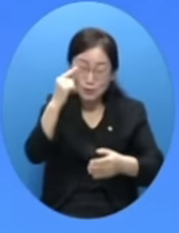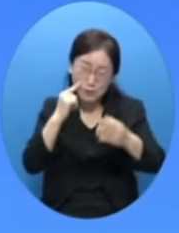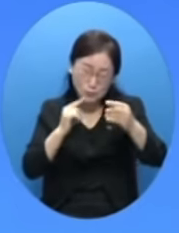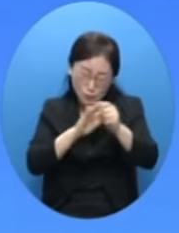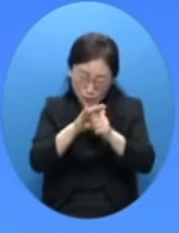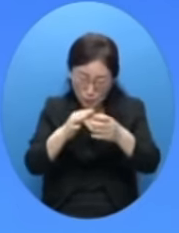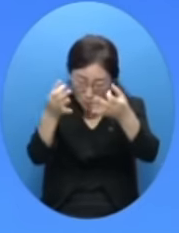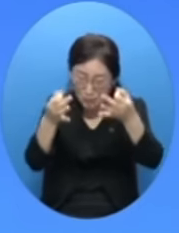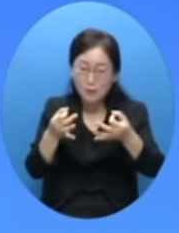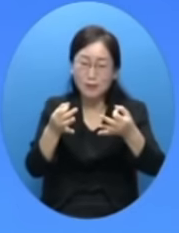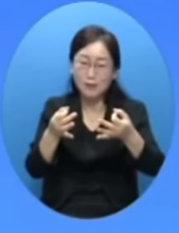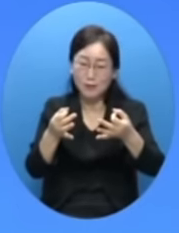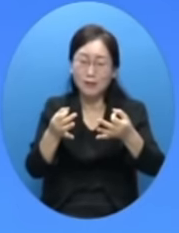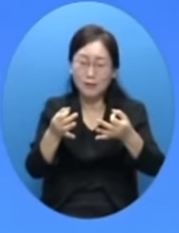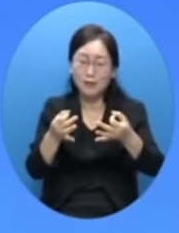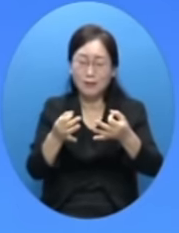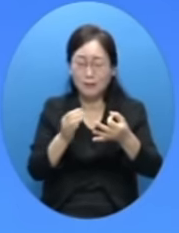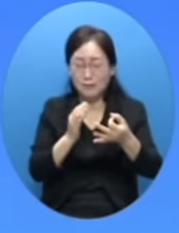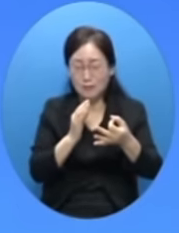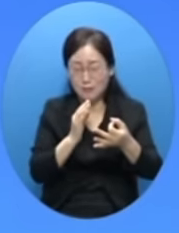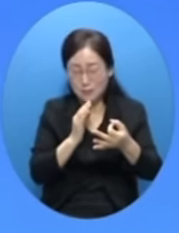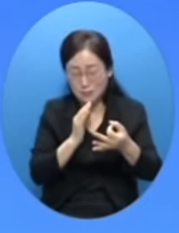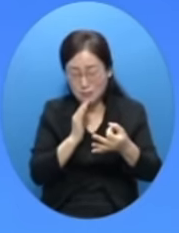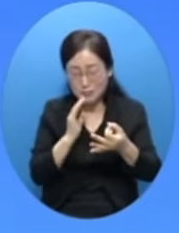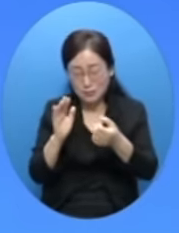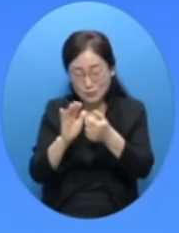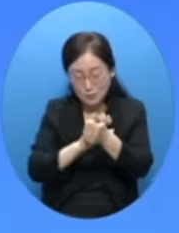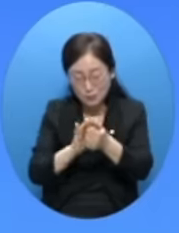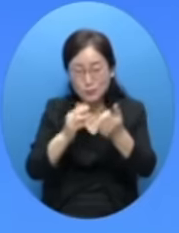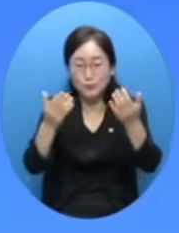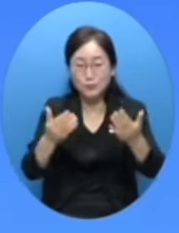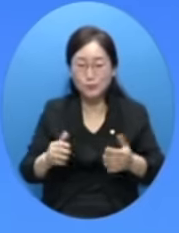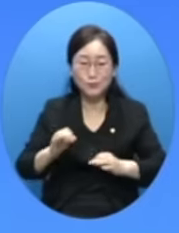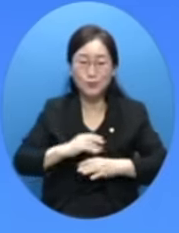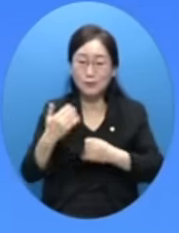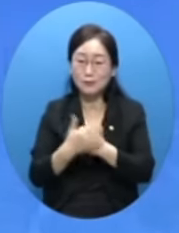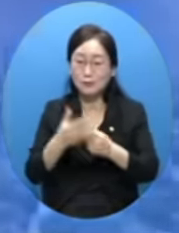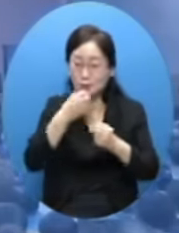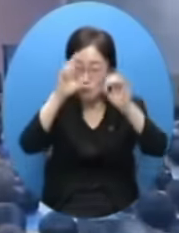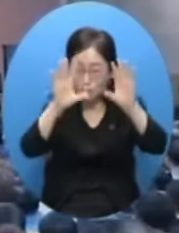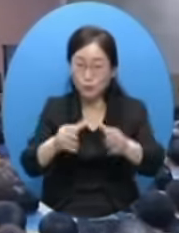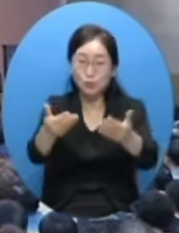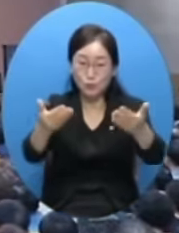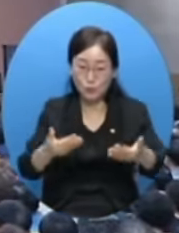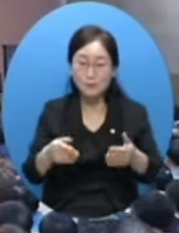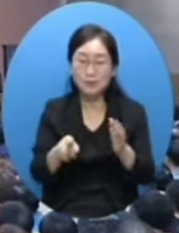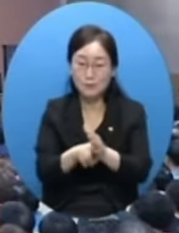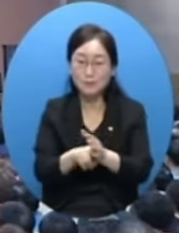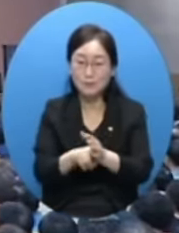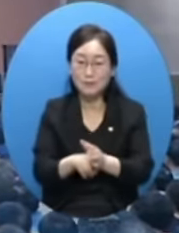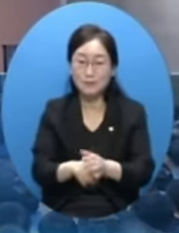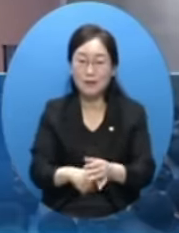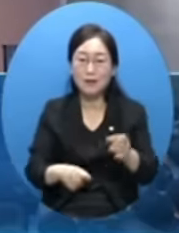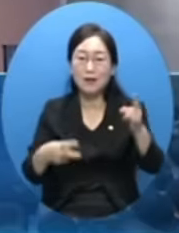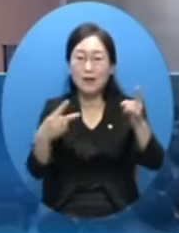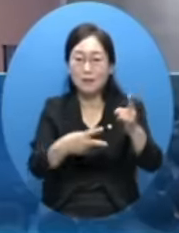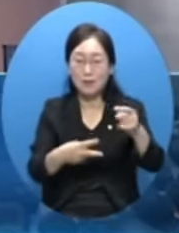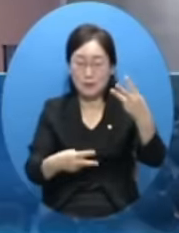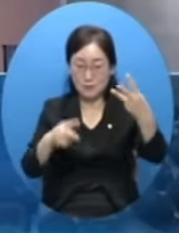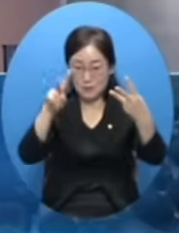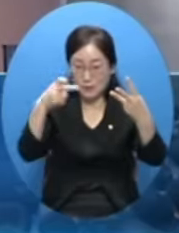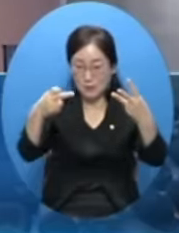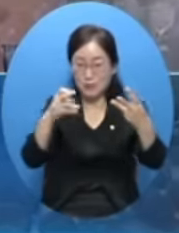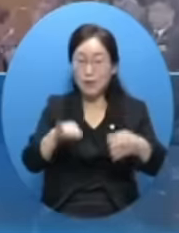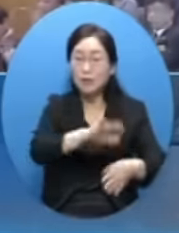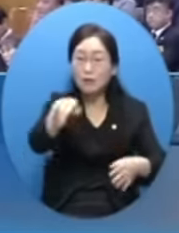기도를 보시고 우리의 눈물을 닦아주시고 놀라운 은혜와 축복을 더해 주실 것입니다. 에베소서 3장 12절을 말씀합니다.